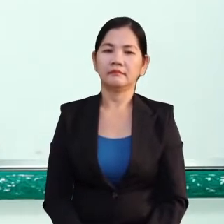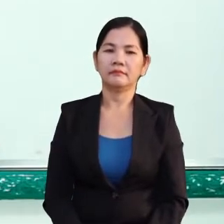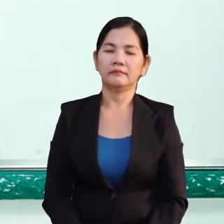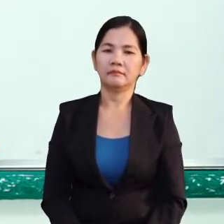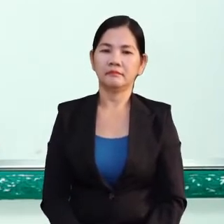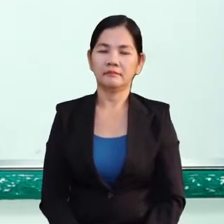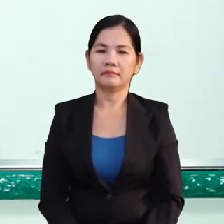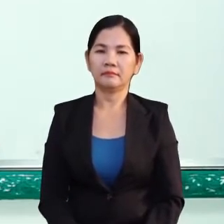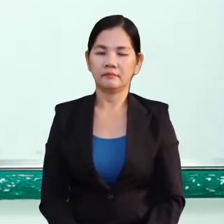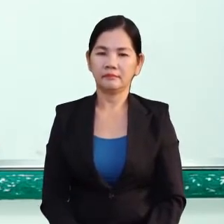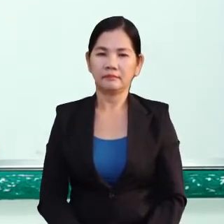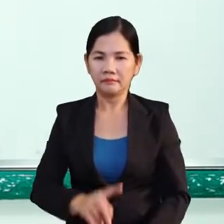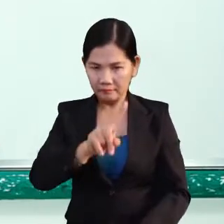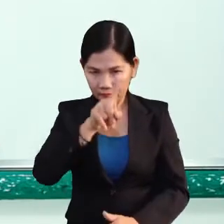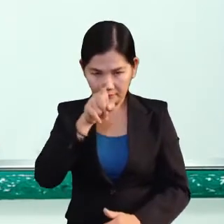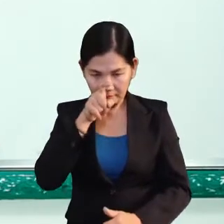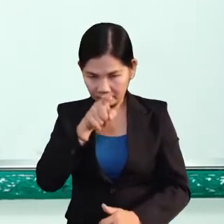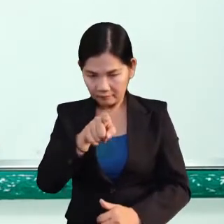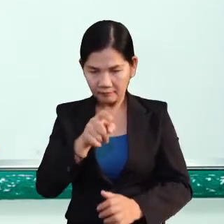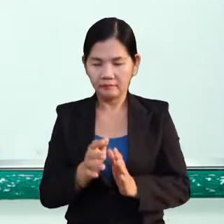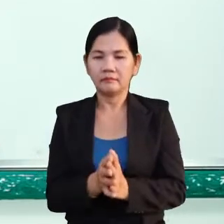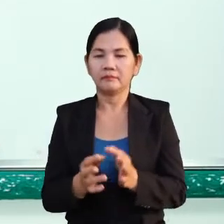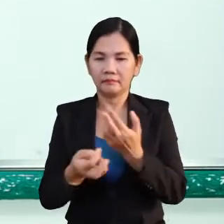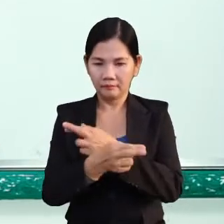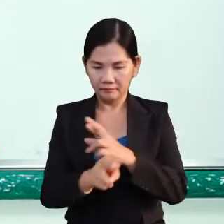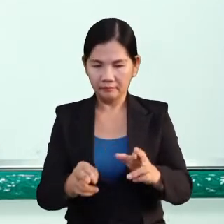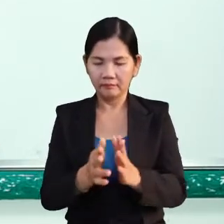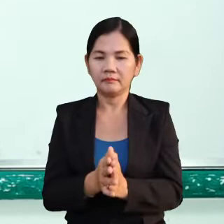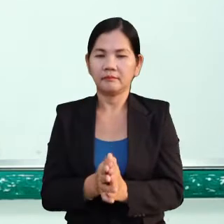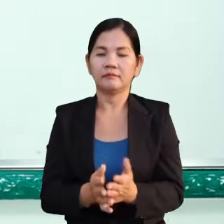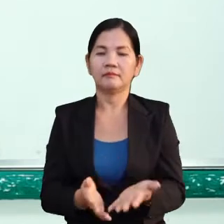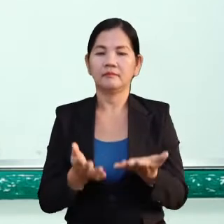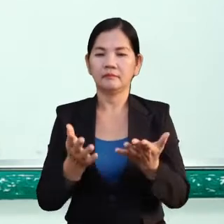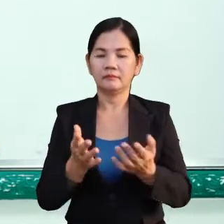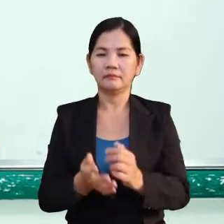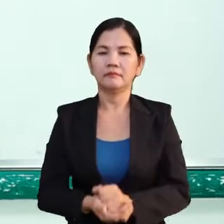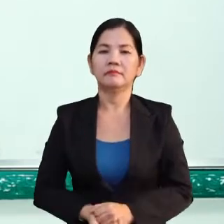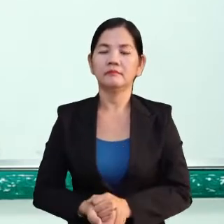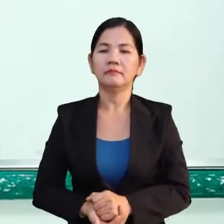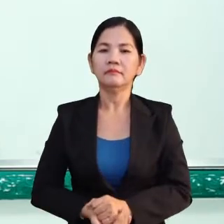ចានេះគឺជាសំណួររបស់អ្នកគ្រូកូនត្រៀមស្ដាប់ទាំងអស់គ្នា